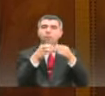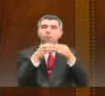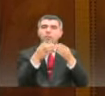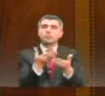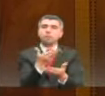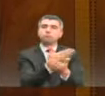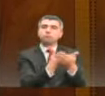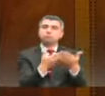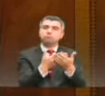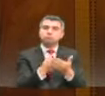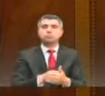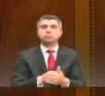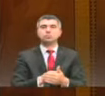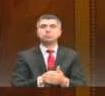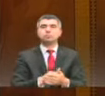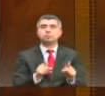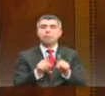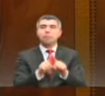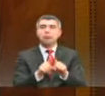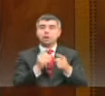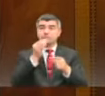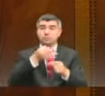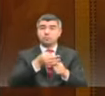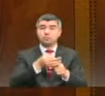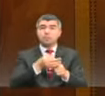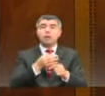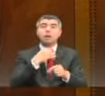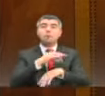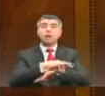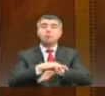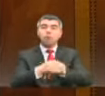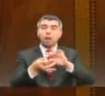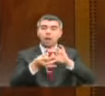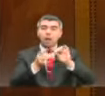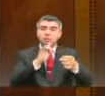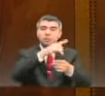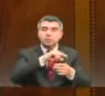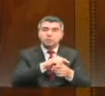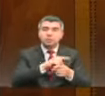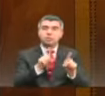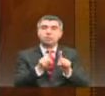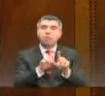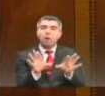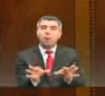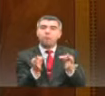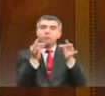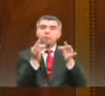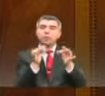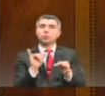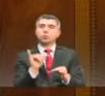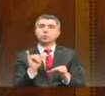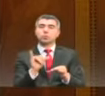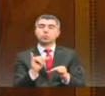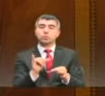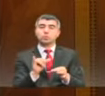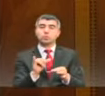للإدارة يعتمد أساسا على الإدارة الرقمية والتدبير المبني على النتائج. الإدارة